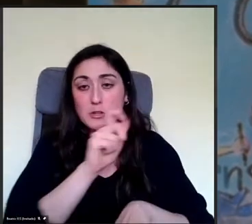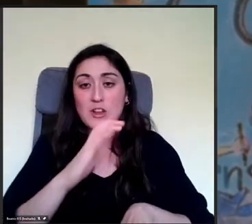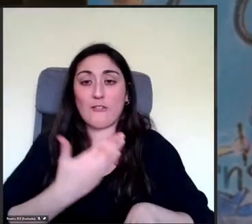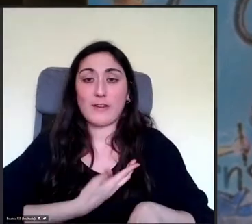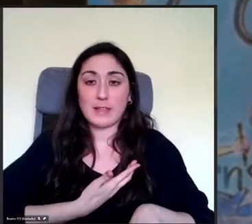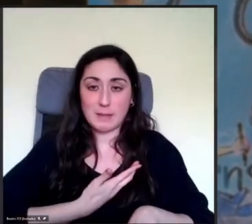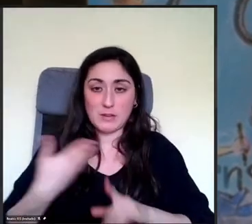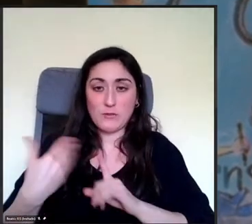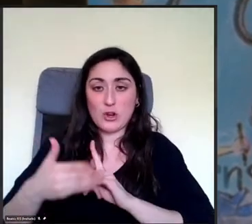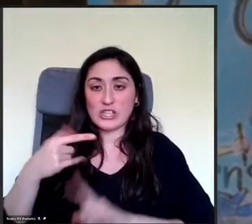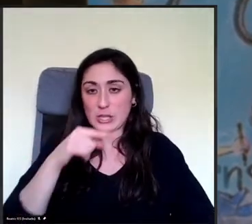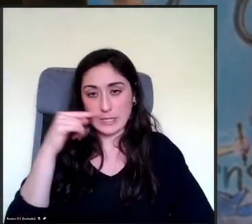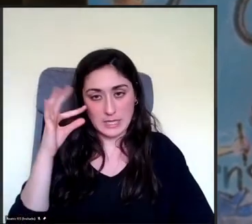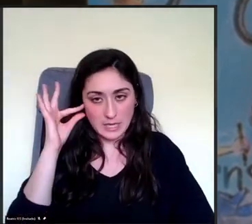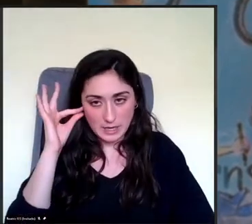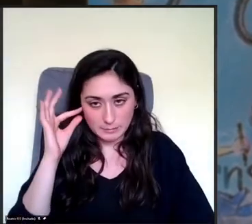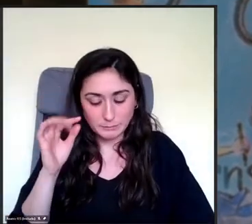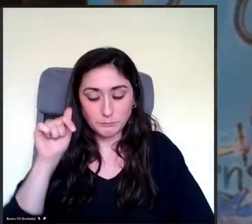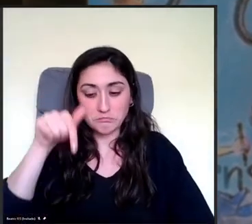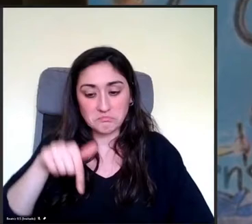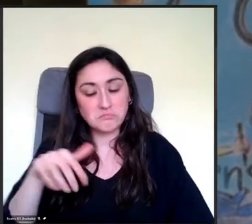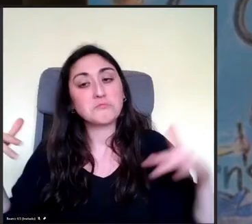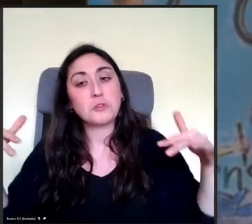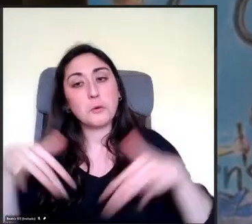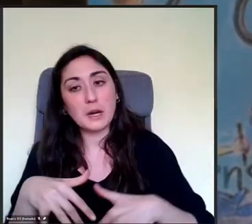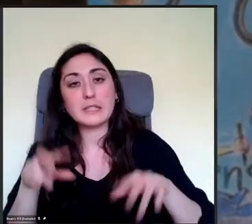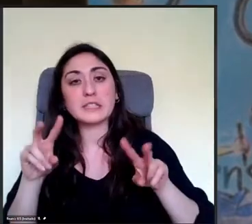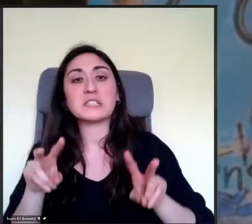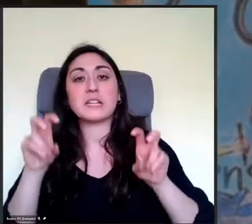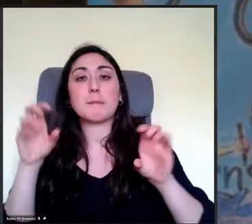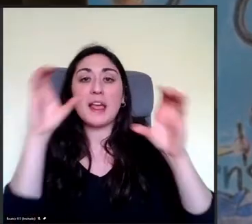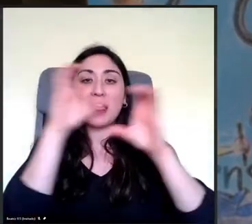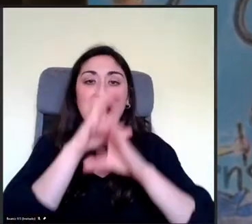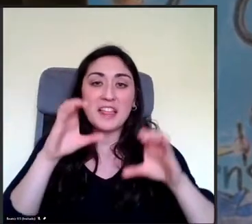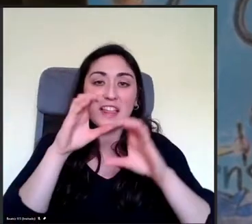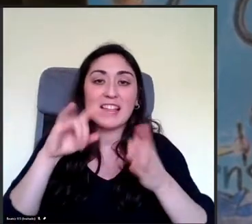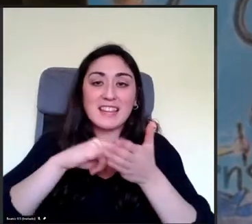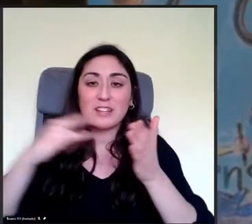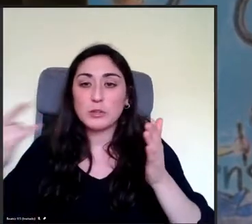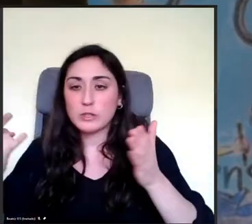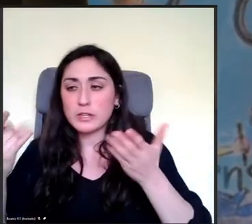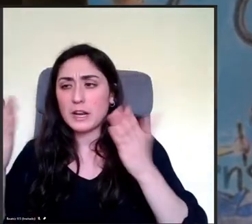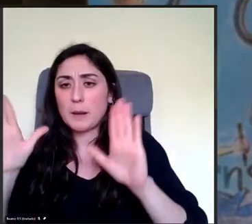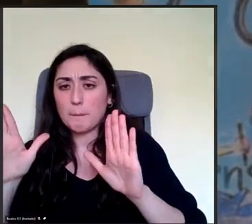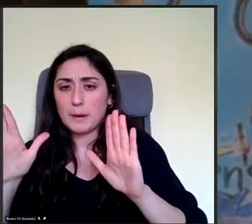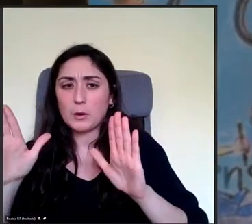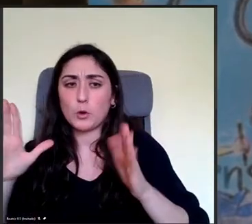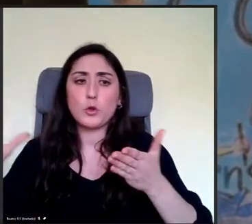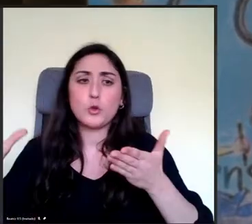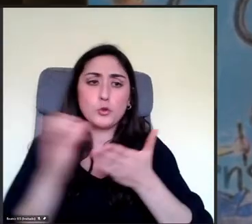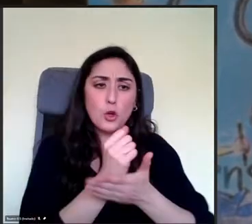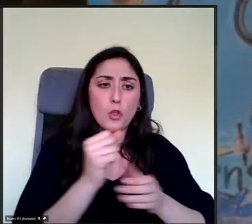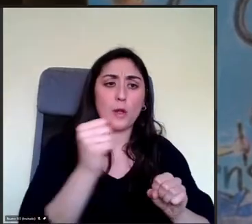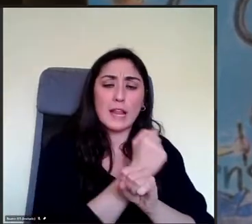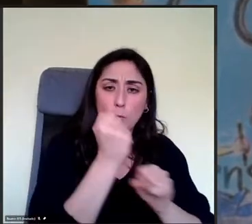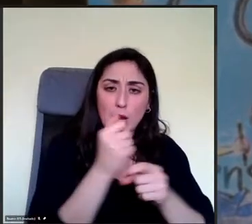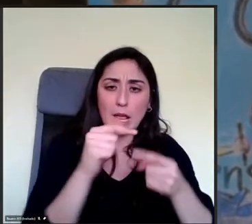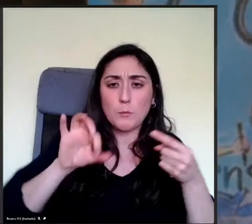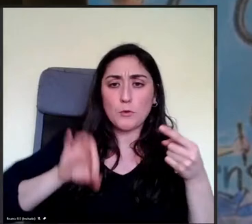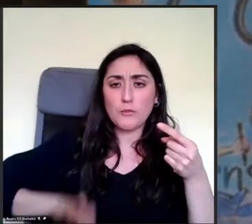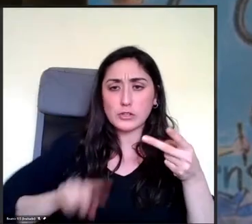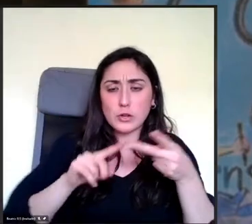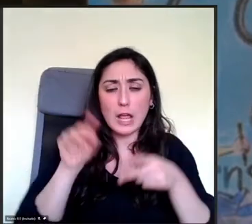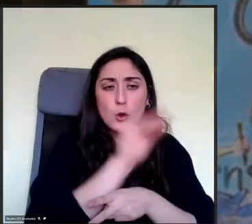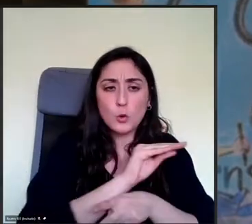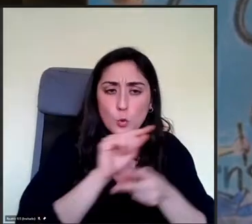de ciència i de tecnologia, però tots els àmbits, el jurídic, el social, el laboral, el professional, el de les cures, tots